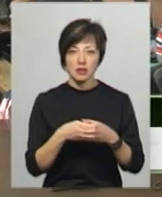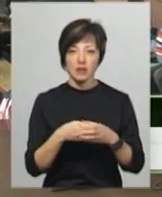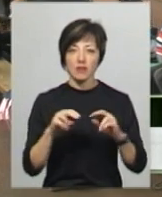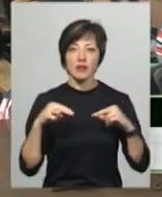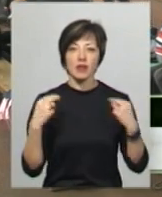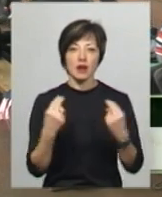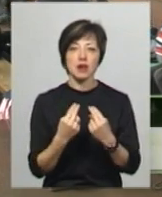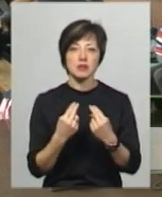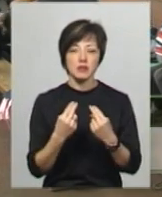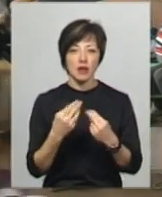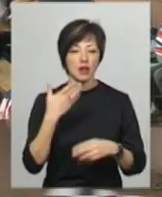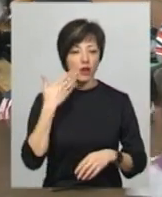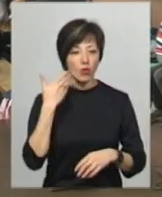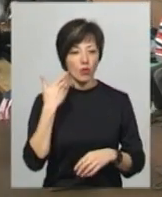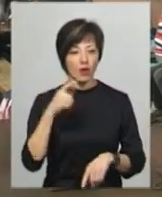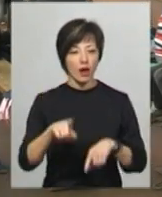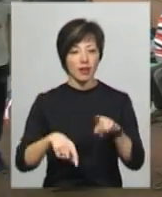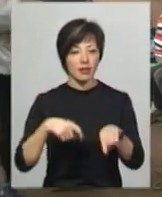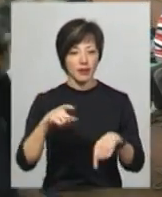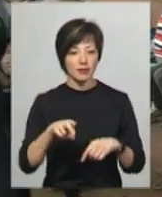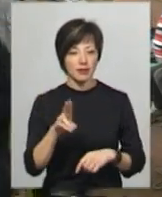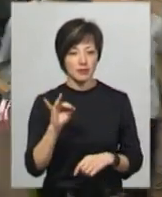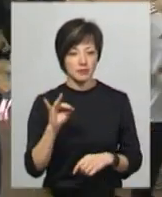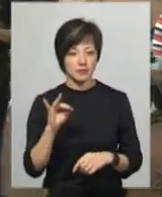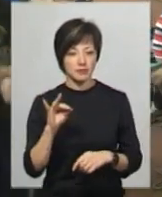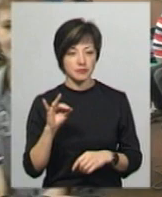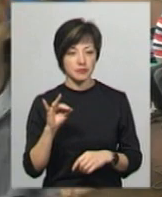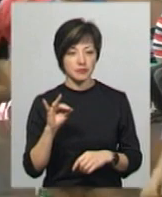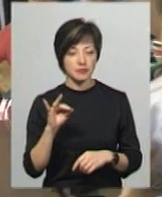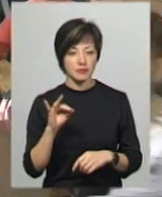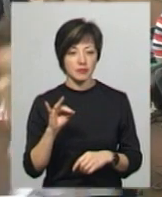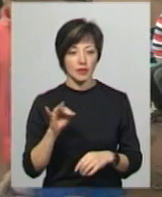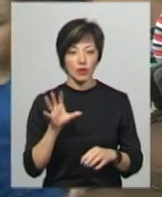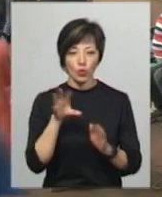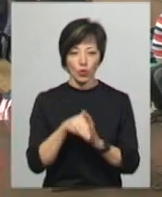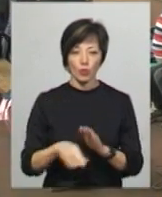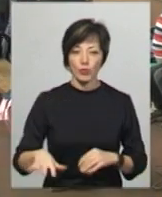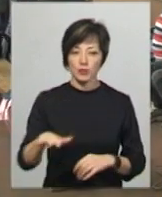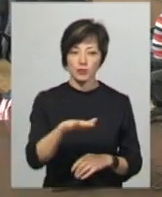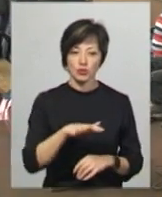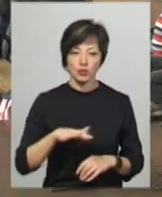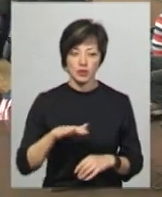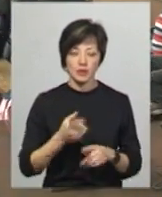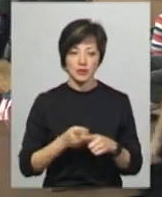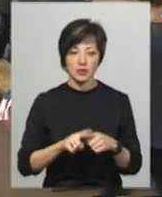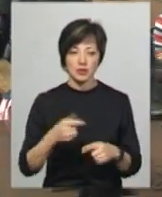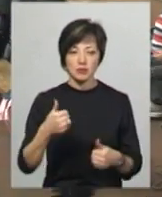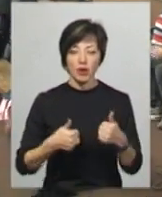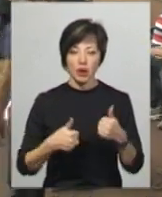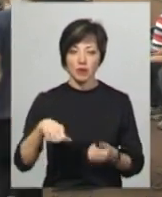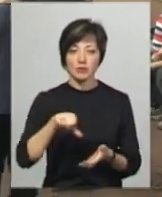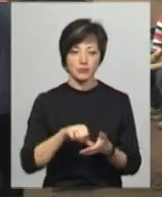федерацій легкої атлетики у приміщенні. В цих змаганнях ми